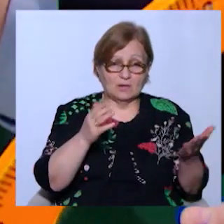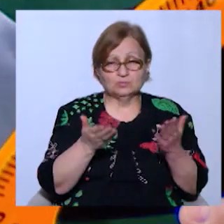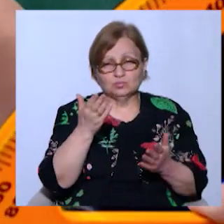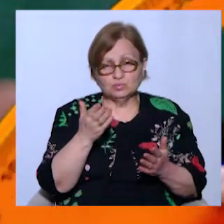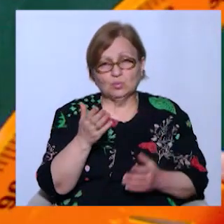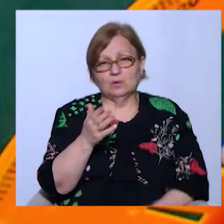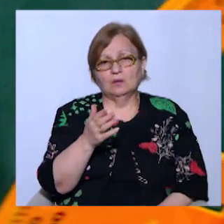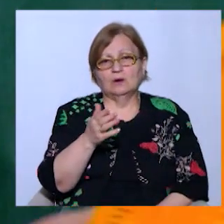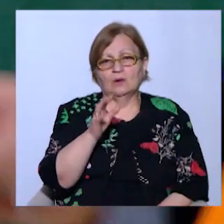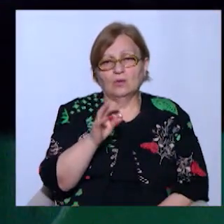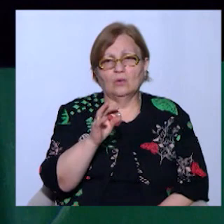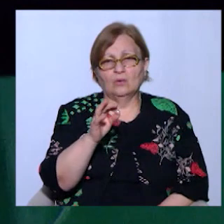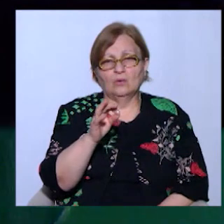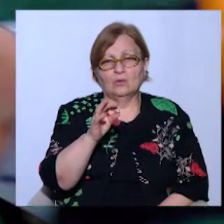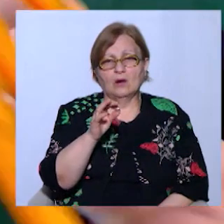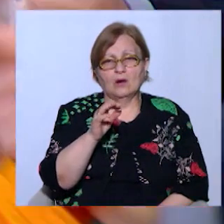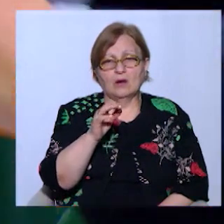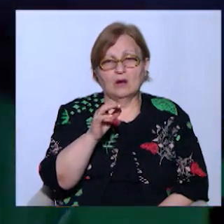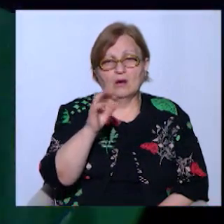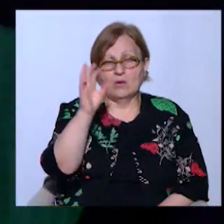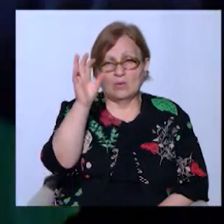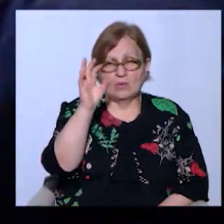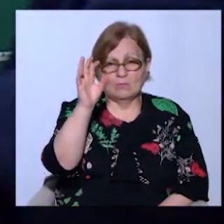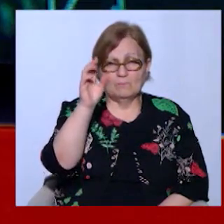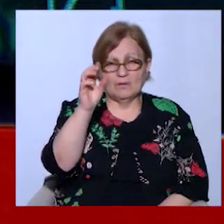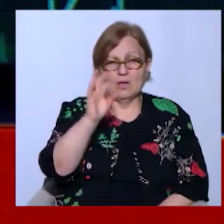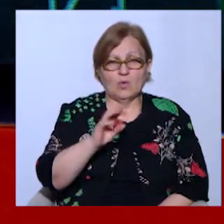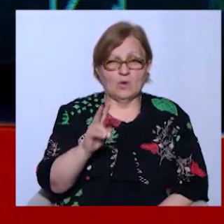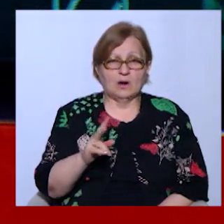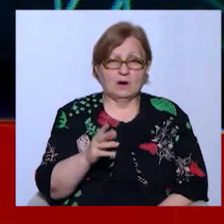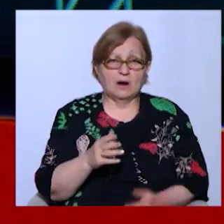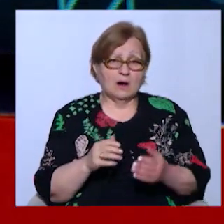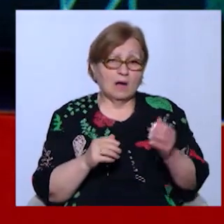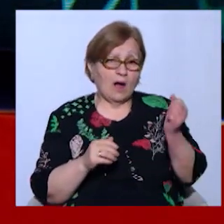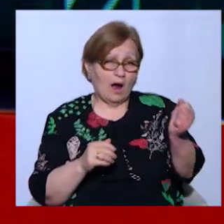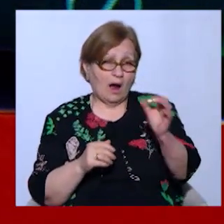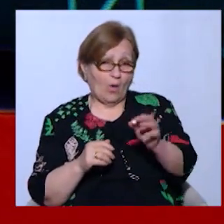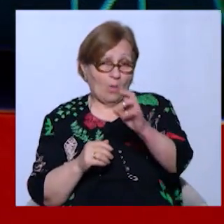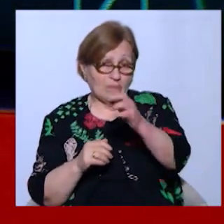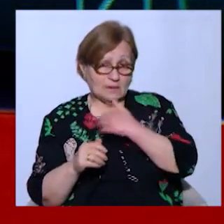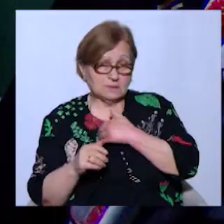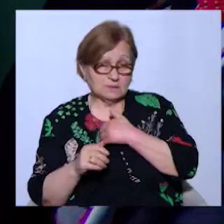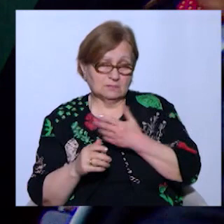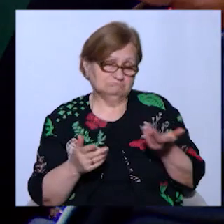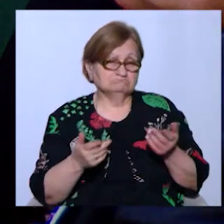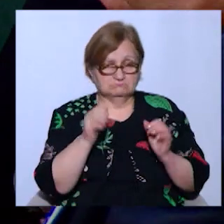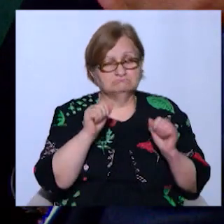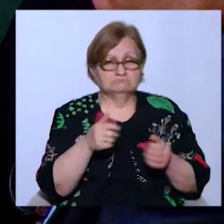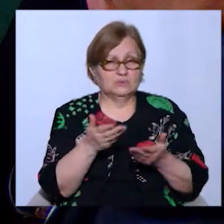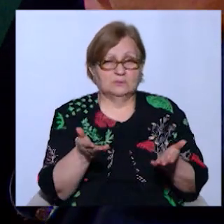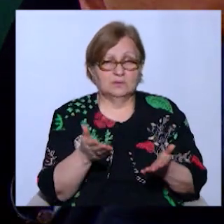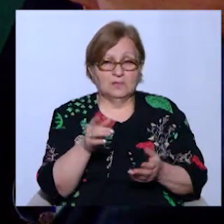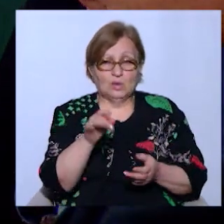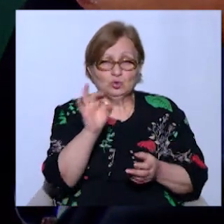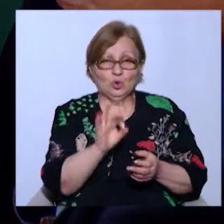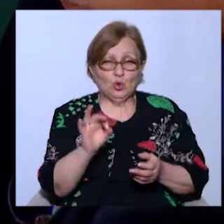K A O B გინდა? კი ბატონო. წვერო, აი ტრანსპორტირის ნოლი სადაც